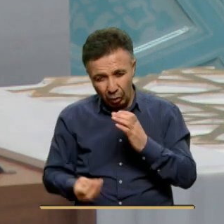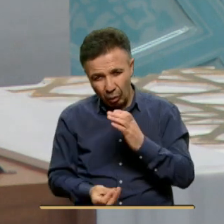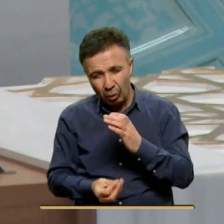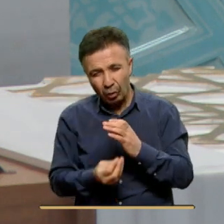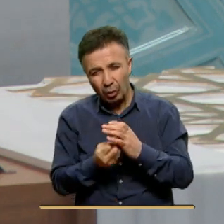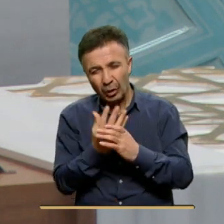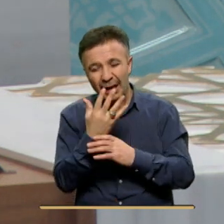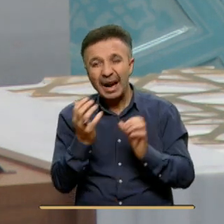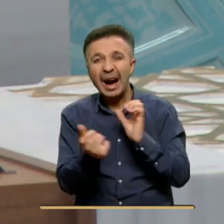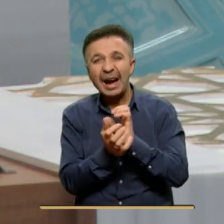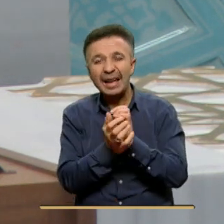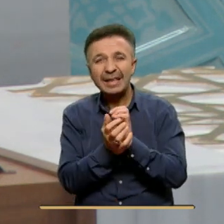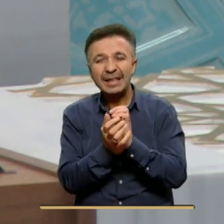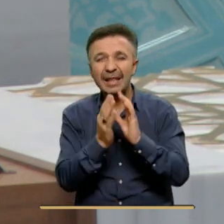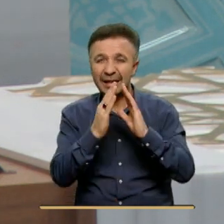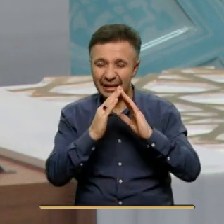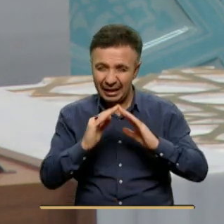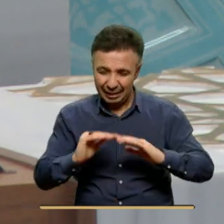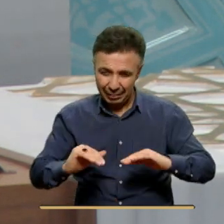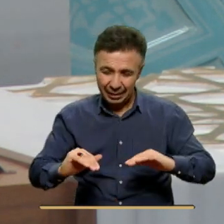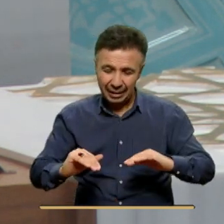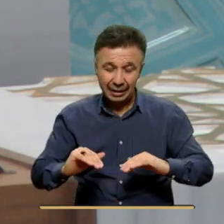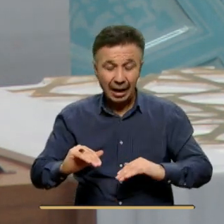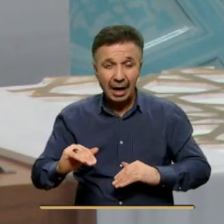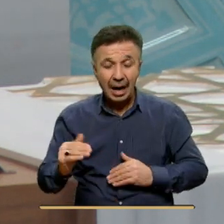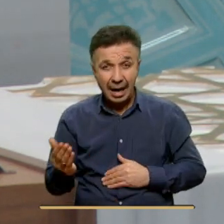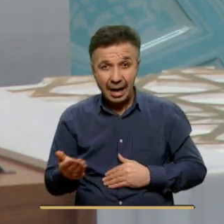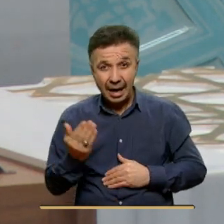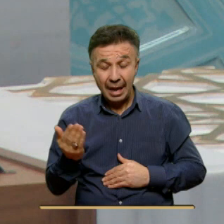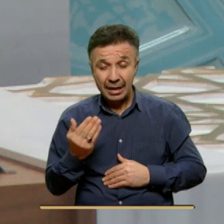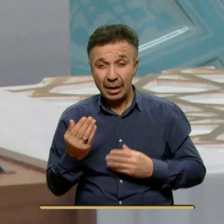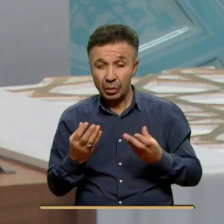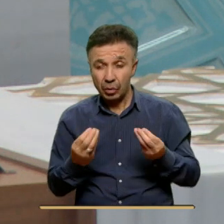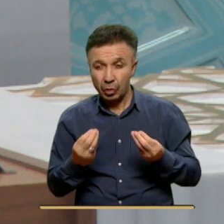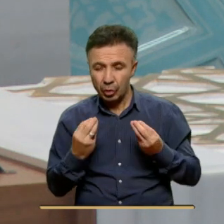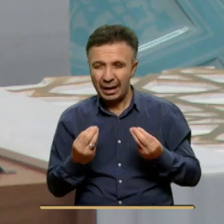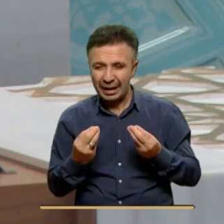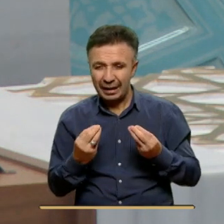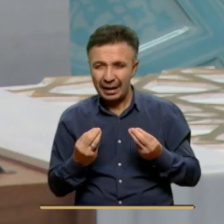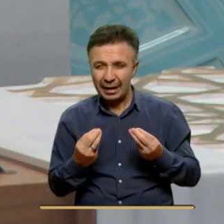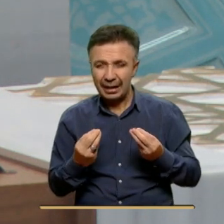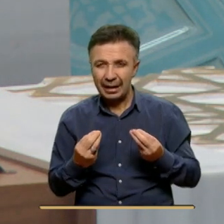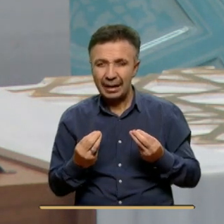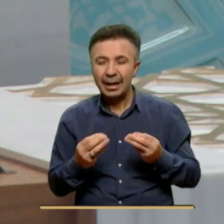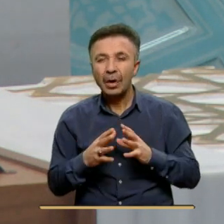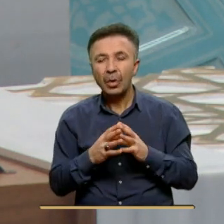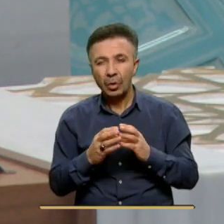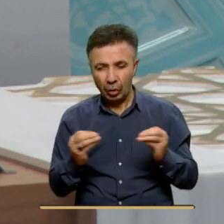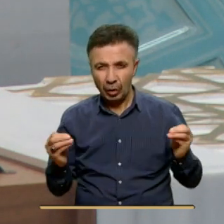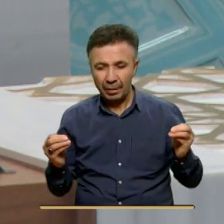ocakların sönmesine, daha nice güzelliklerin yok olmasına bu